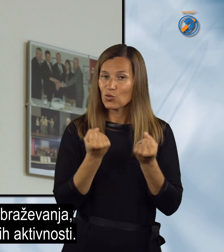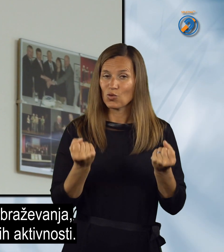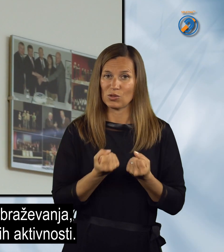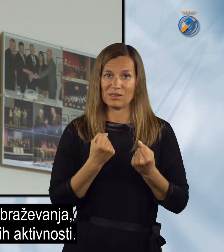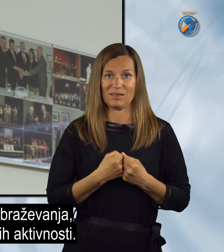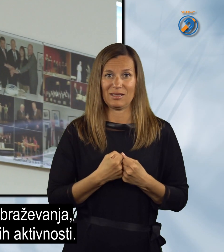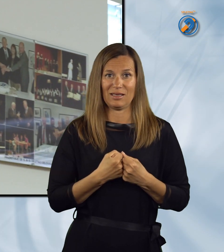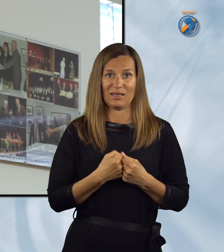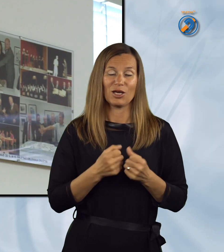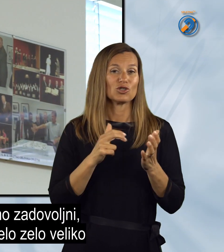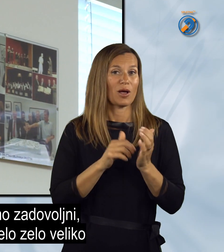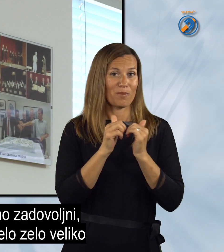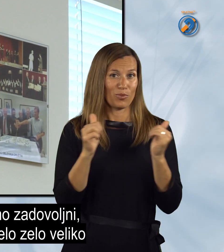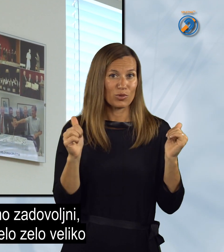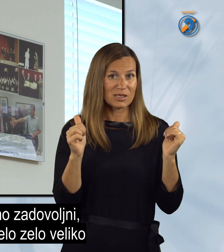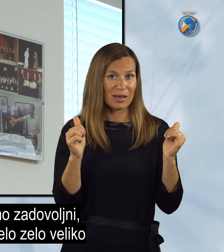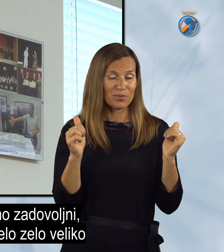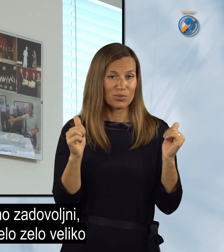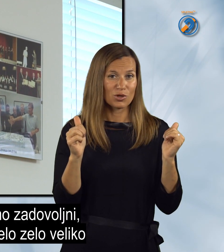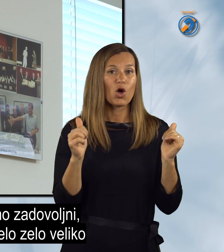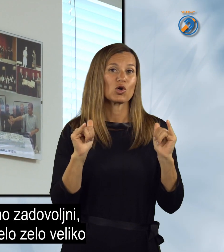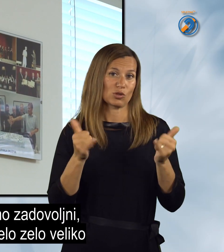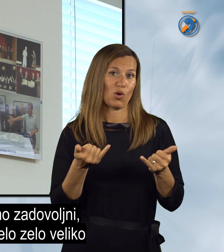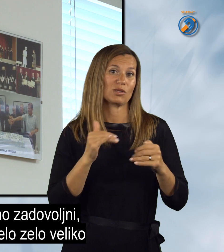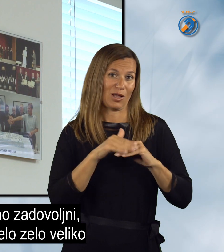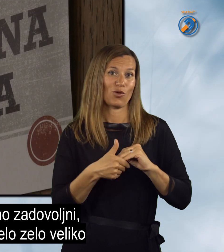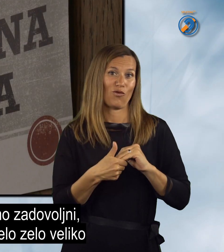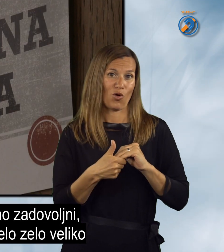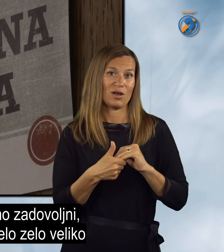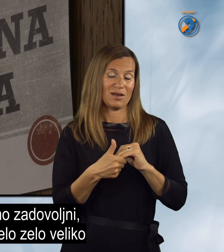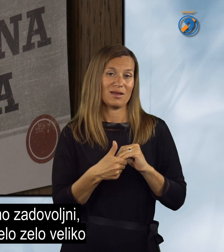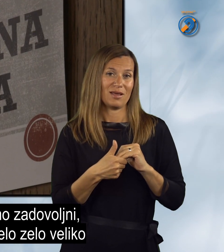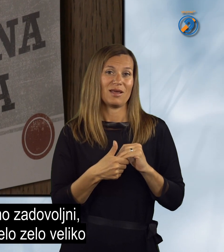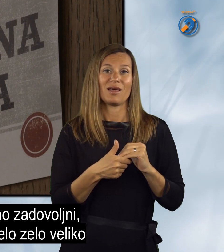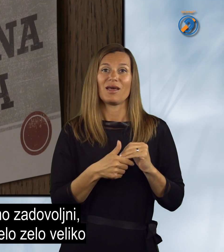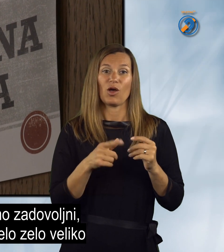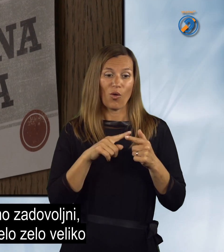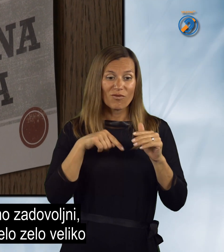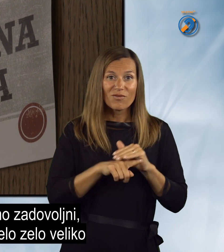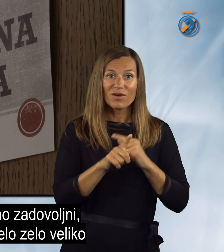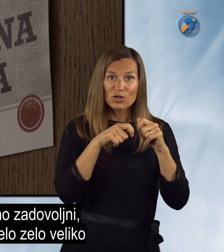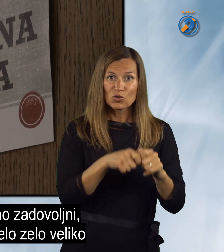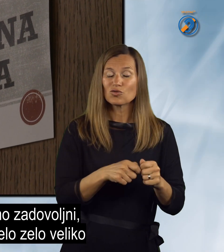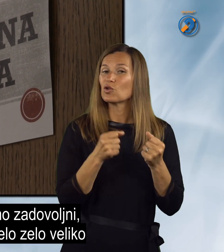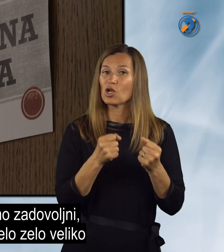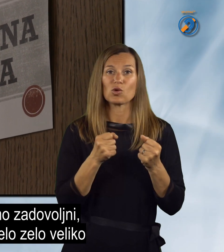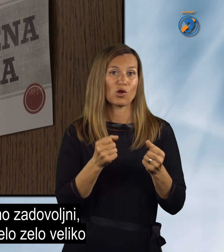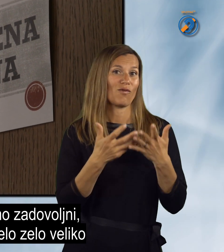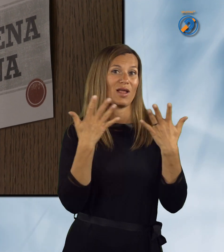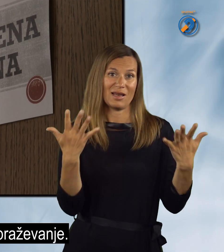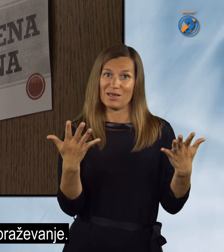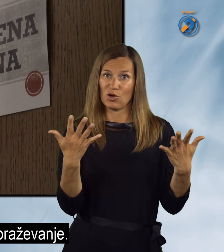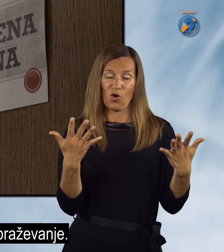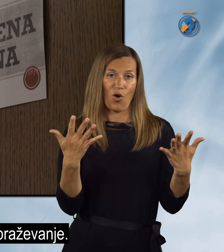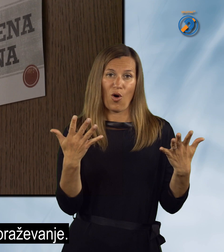športnih aktivnosti. Predvsem smo zadovoljni, ko v društvu zelo